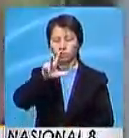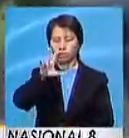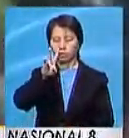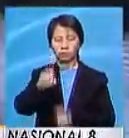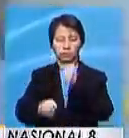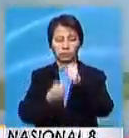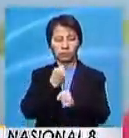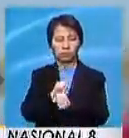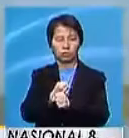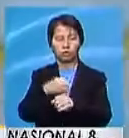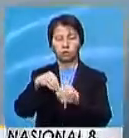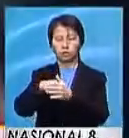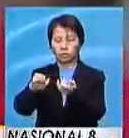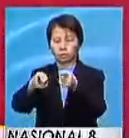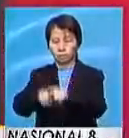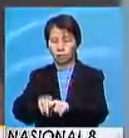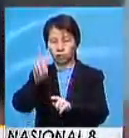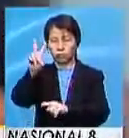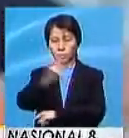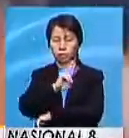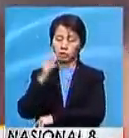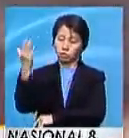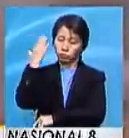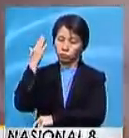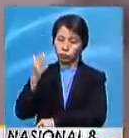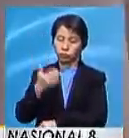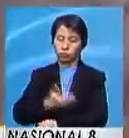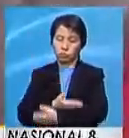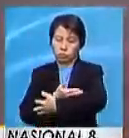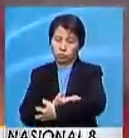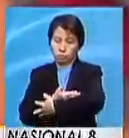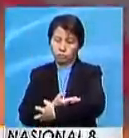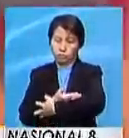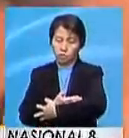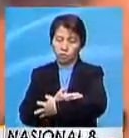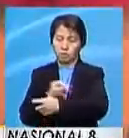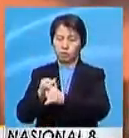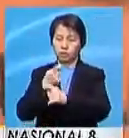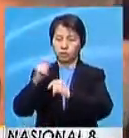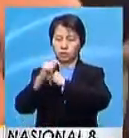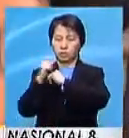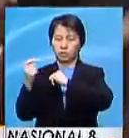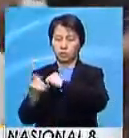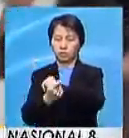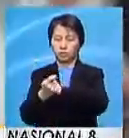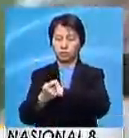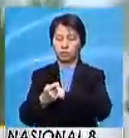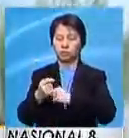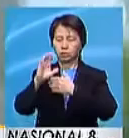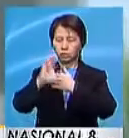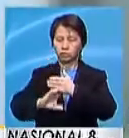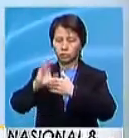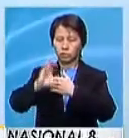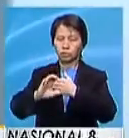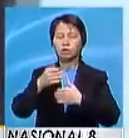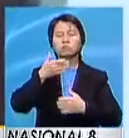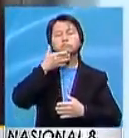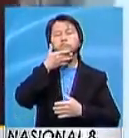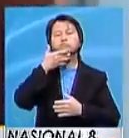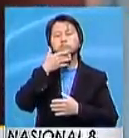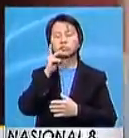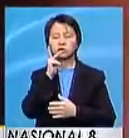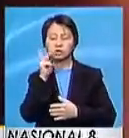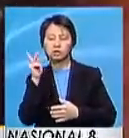itu. Dalam kejadian 2 hari lalu, mangsa Al-Fatih Ashraf dari Taman Resak Changlun cedera di bawah dagu sebelah